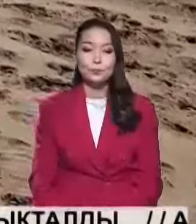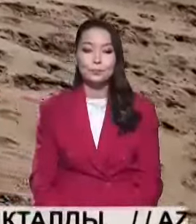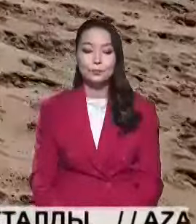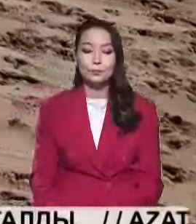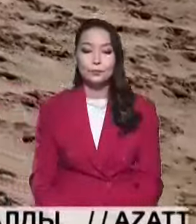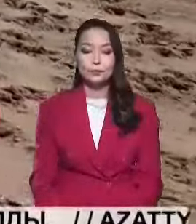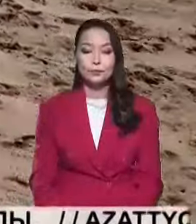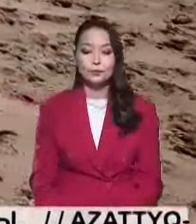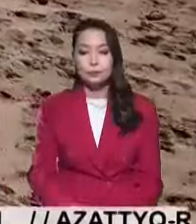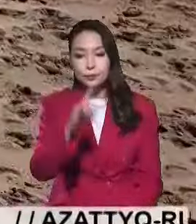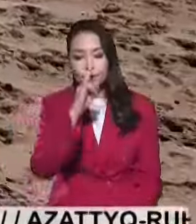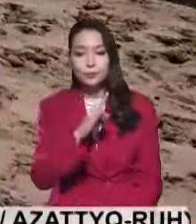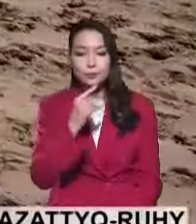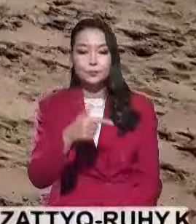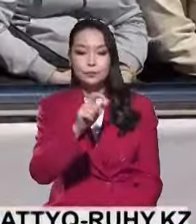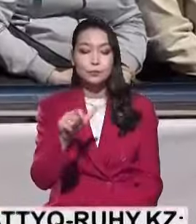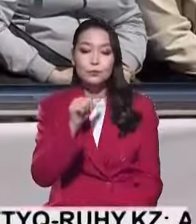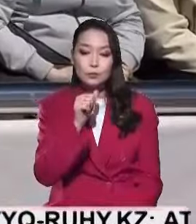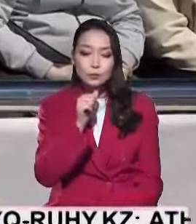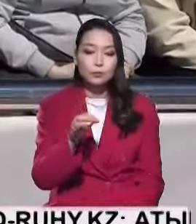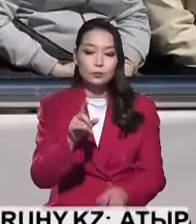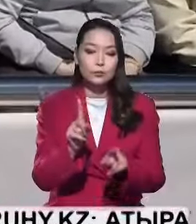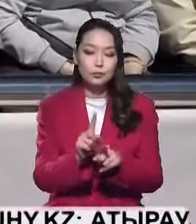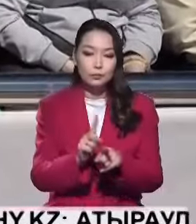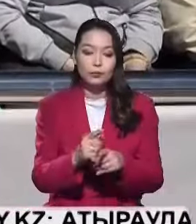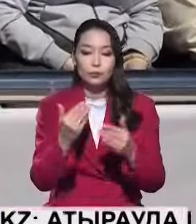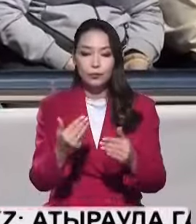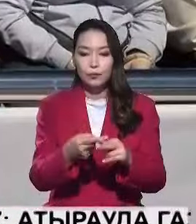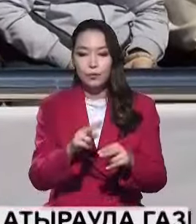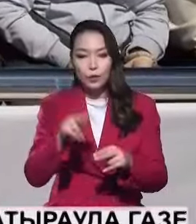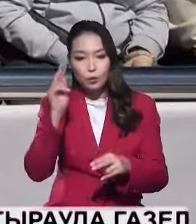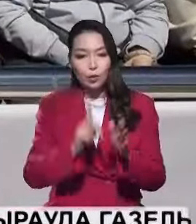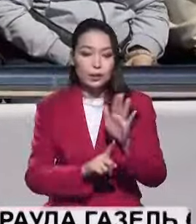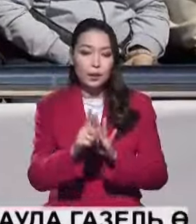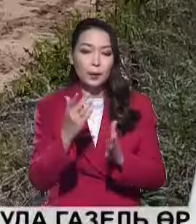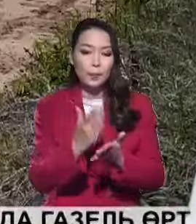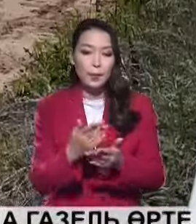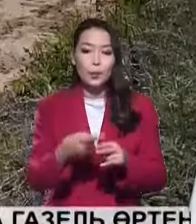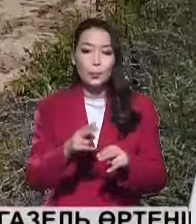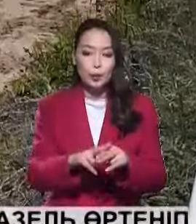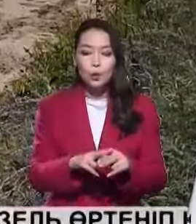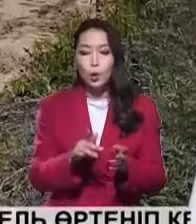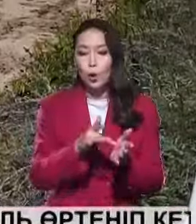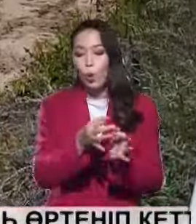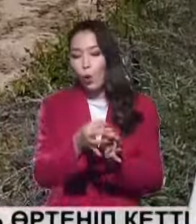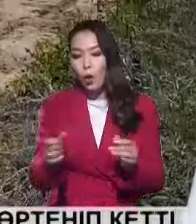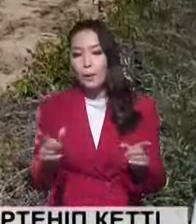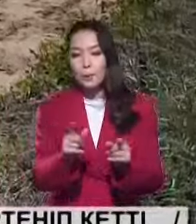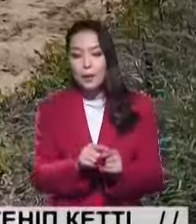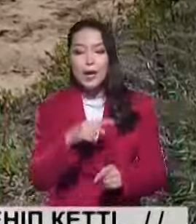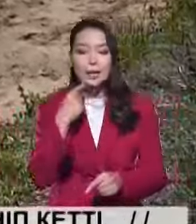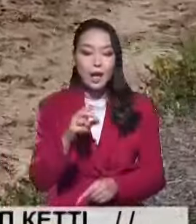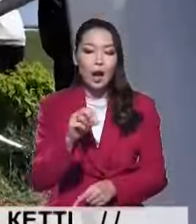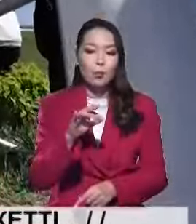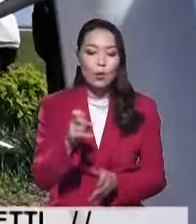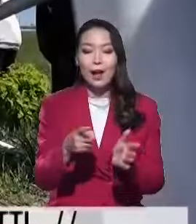Жарыстың межесі қазақтың қазанаты Қостанай жылқысының деңгейін көрсетіп беделін асқақтату. Дүлділдер дүбіріне өңір жүріктерінің бөлек Ресей, Ақмола,